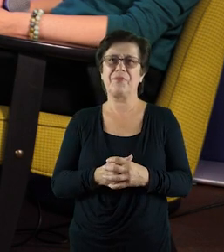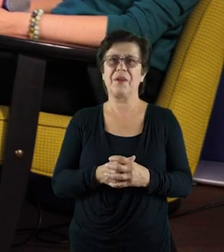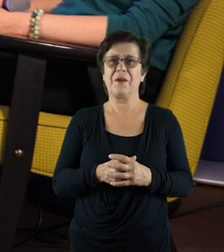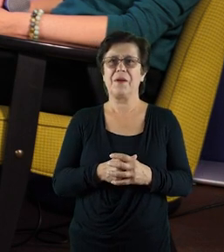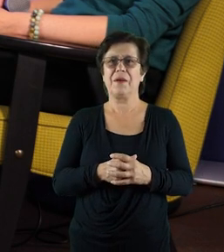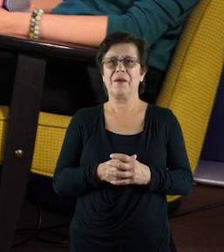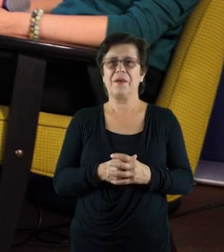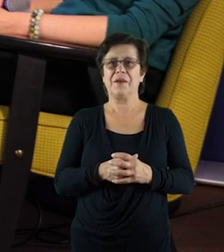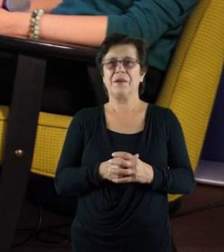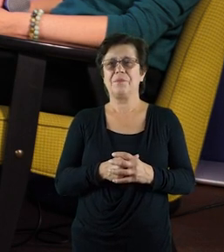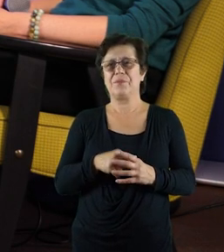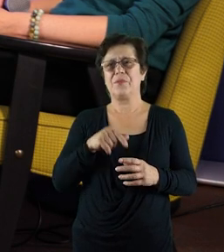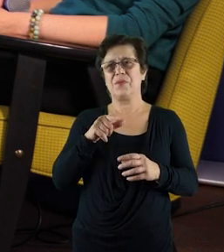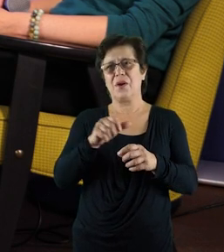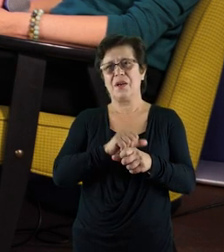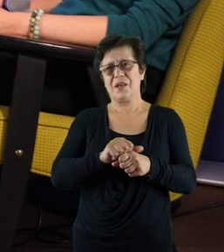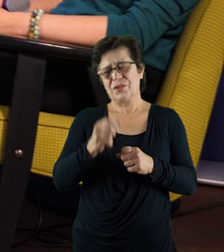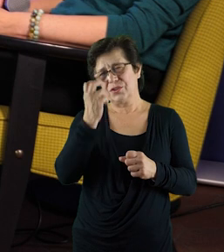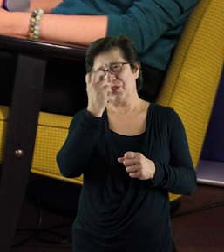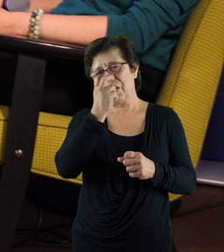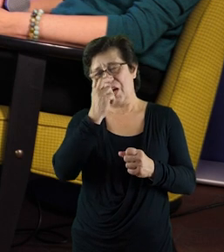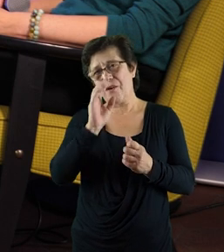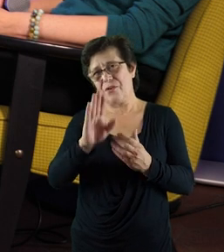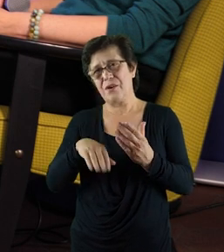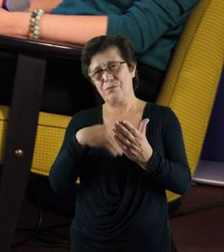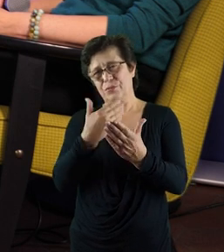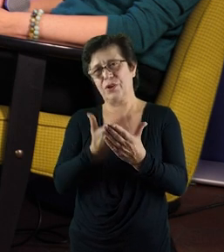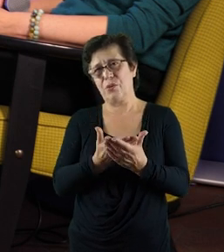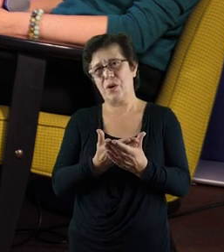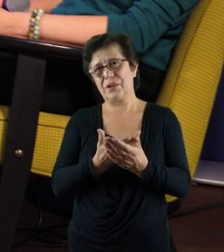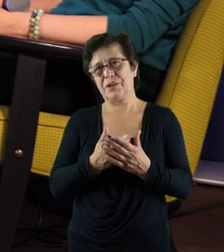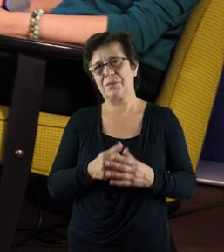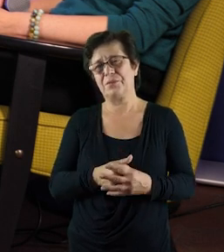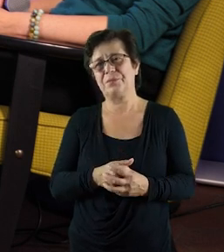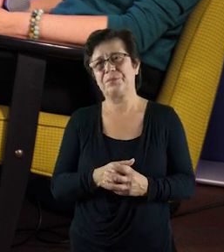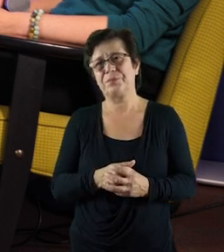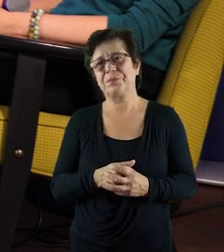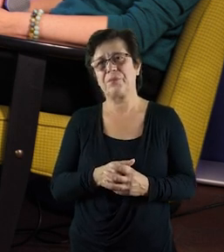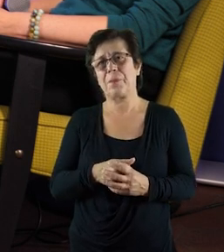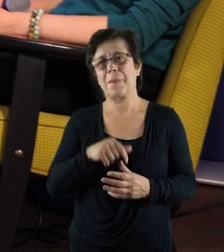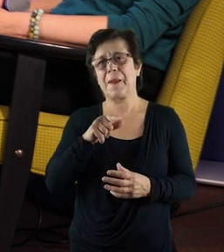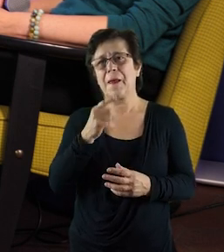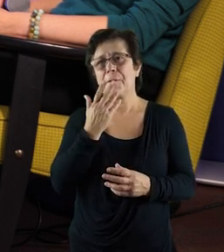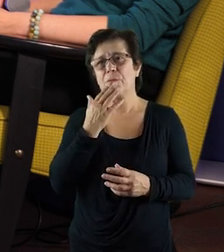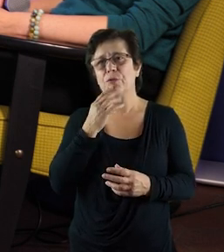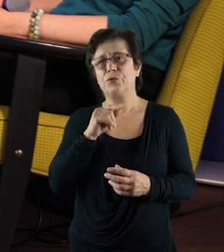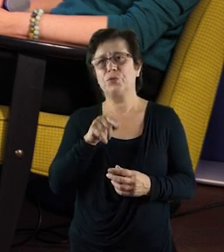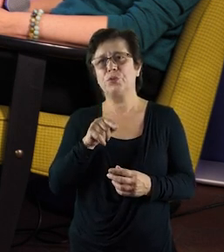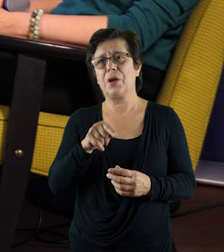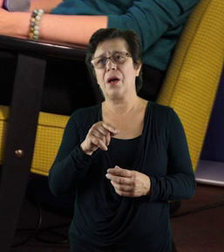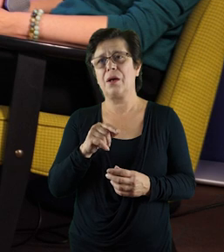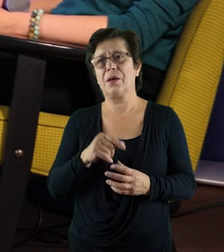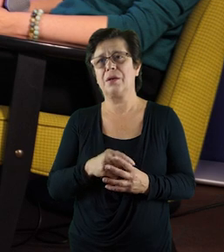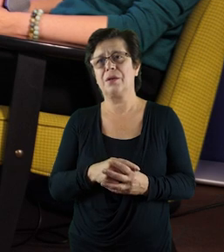To jest bardzo ciekawy przykład tej wieloznaczności Przybosia, bo ty tutaj mówisz o tym,